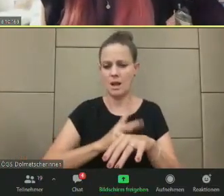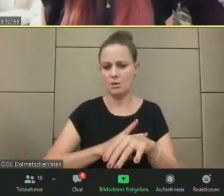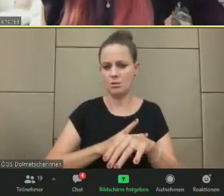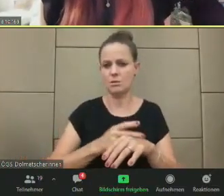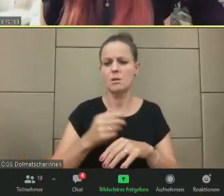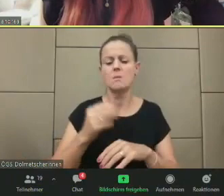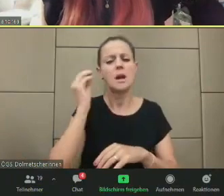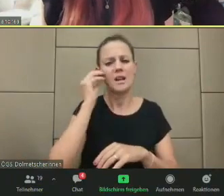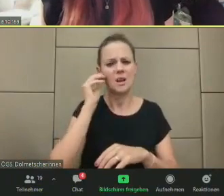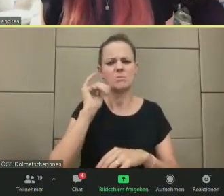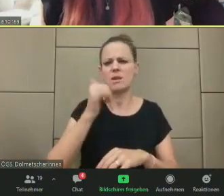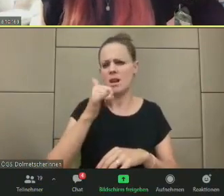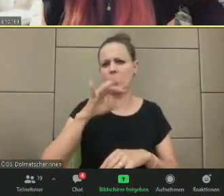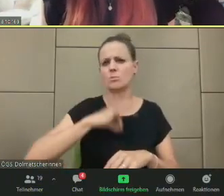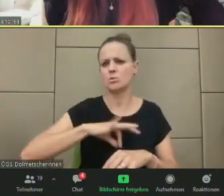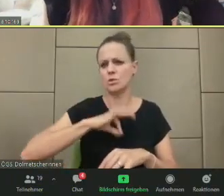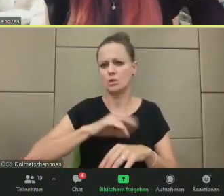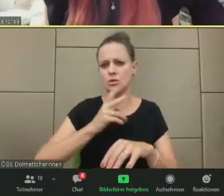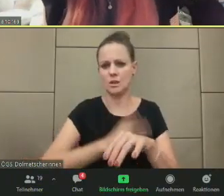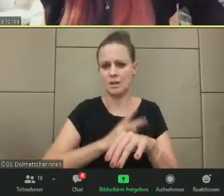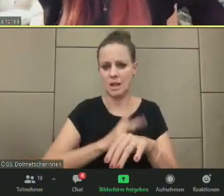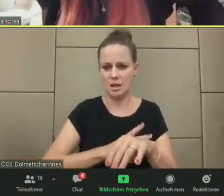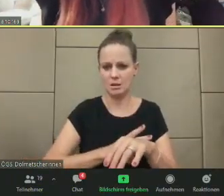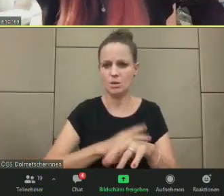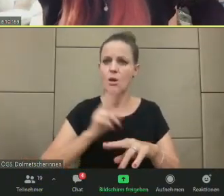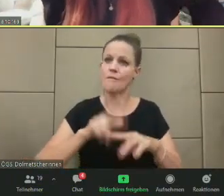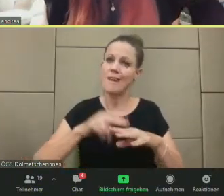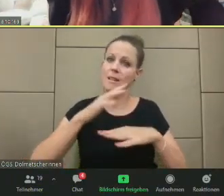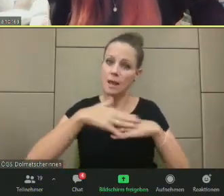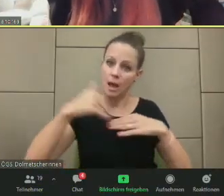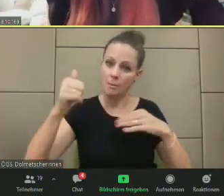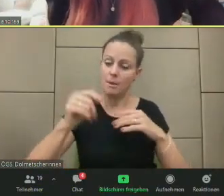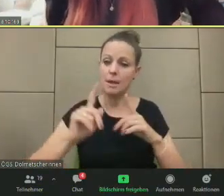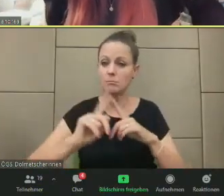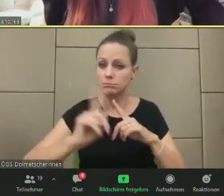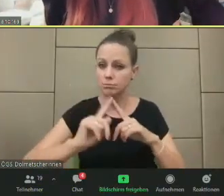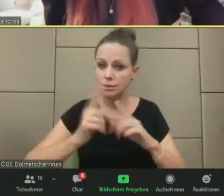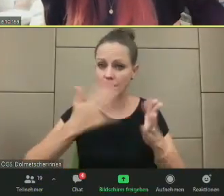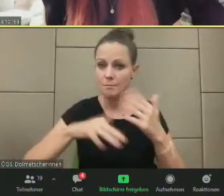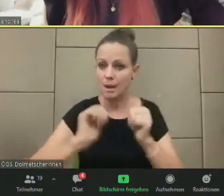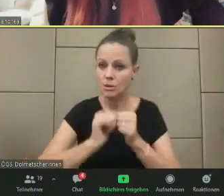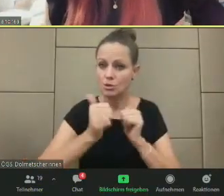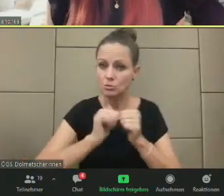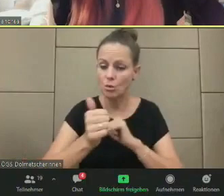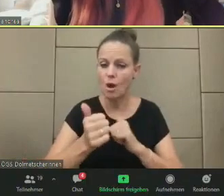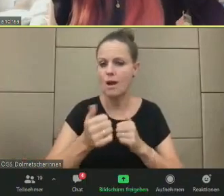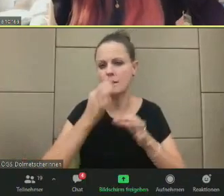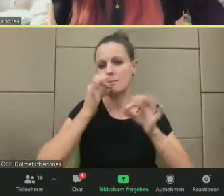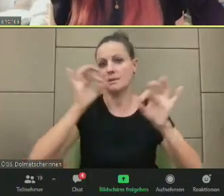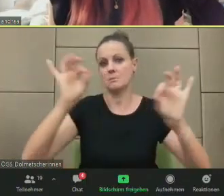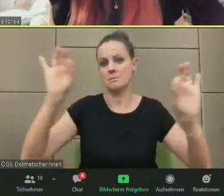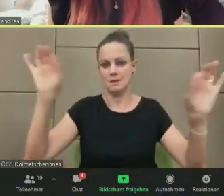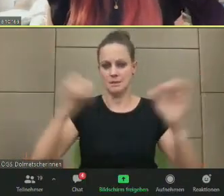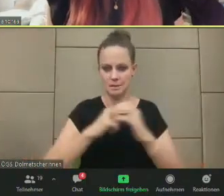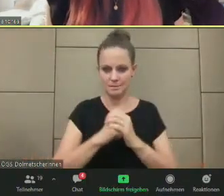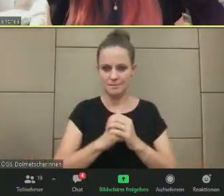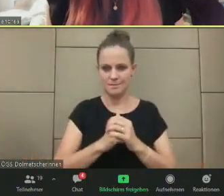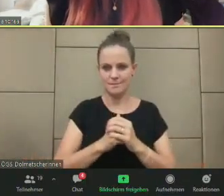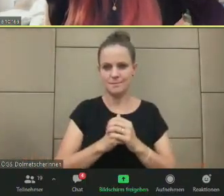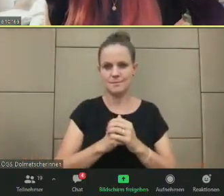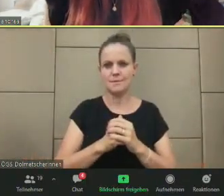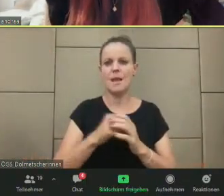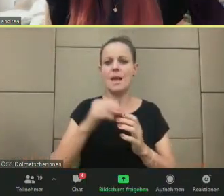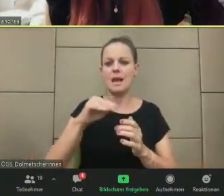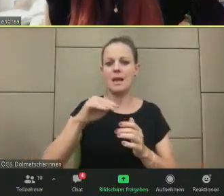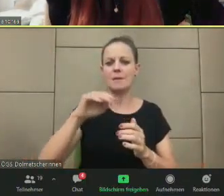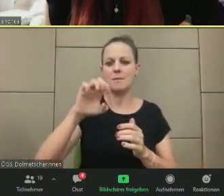hat geglaubt, das ist eine psychische Erkrankung und wenn die Leute Therapie machen, mehr Sport machen, dann wird es besser. Aber nachdem ja bei ME/CFS